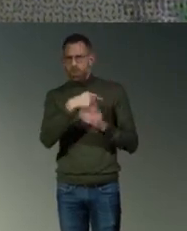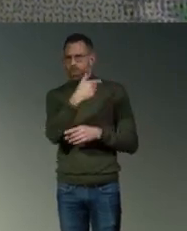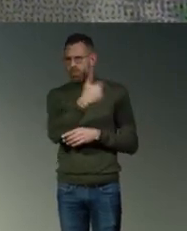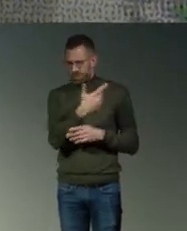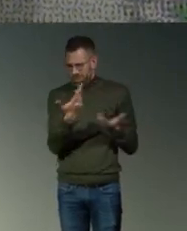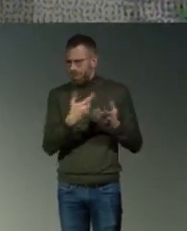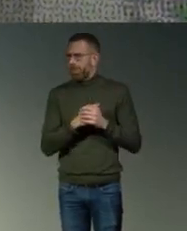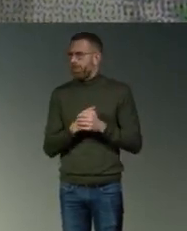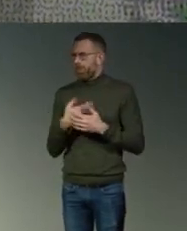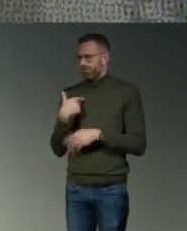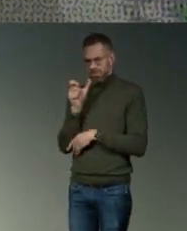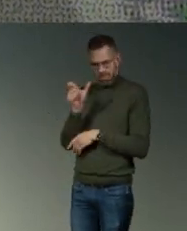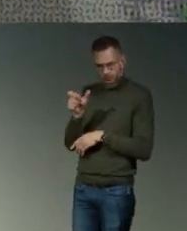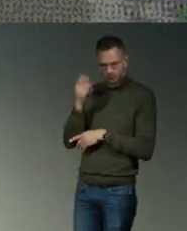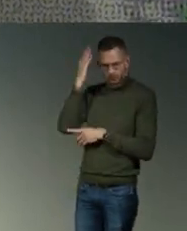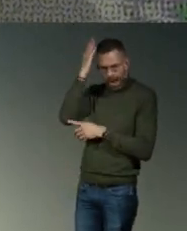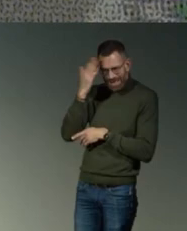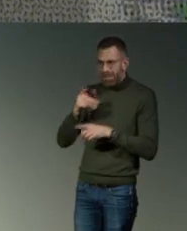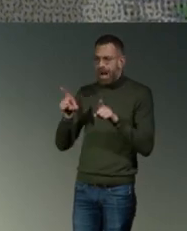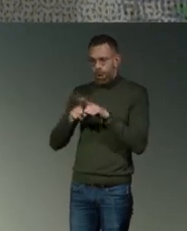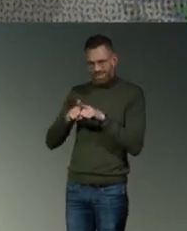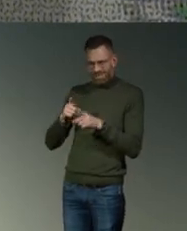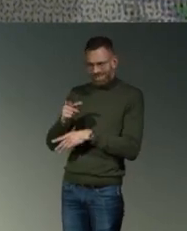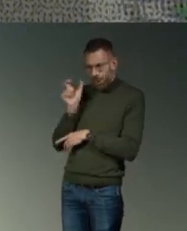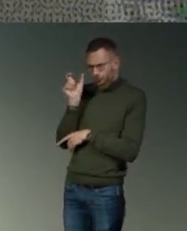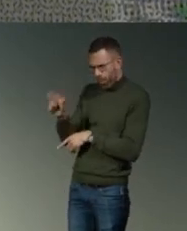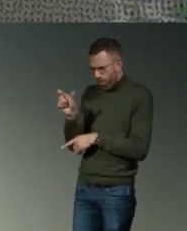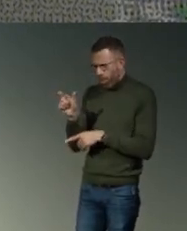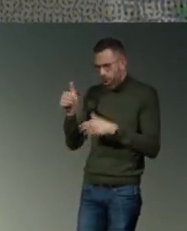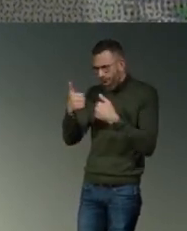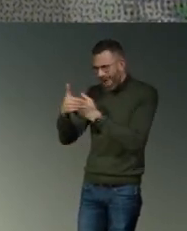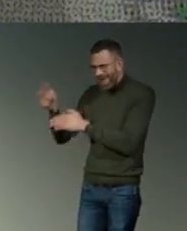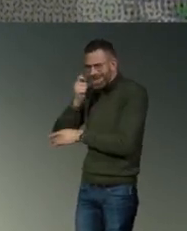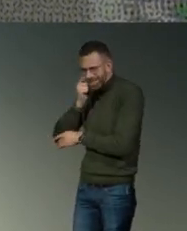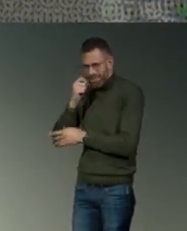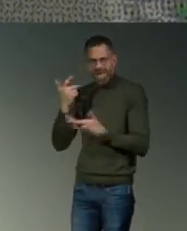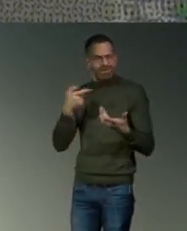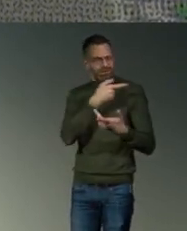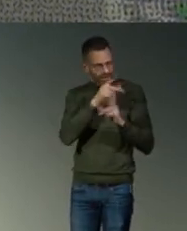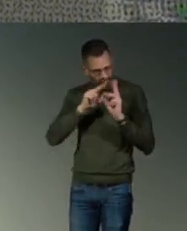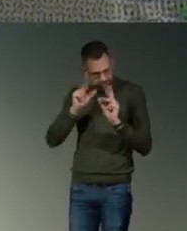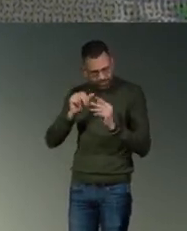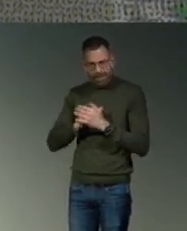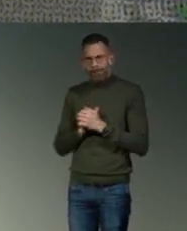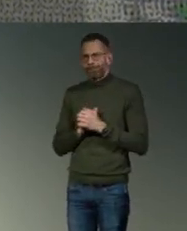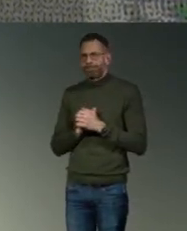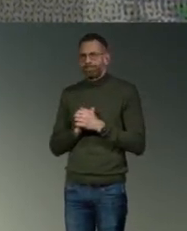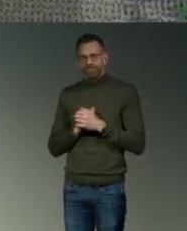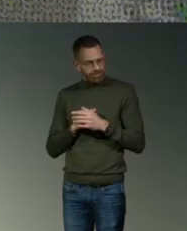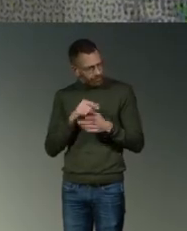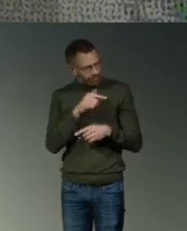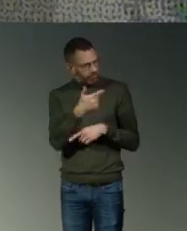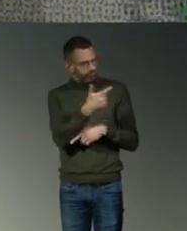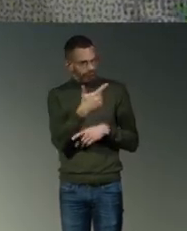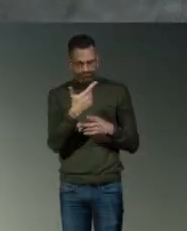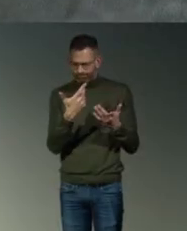mot animal, on peut entendre aussi le mot spécimen qui est déplié à l'intérieur de votre travail, c'est que votre travail, c'est un petit